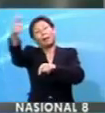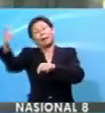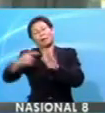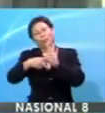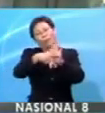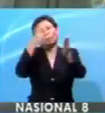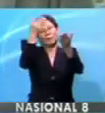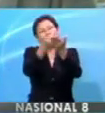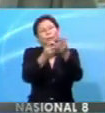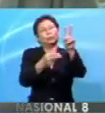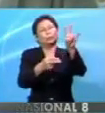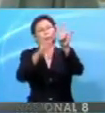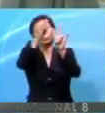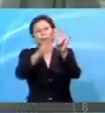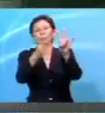April